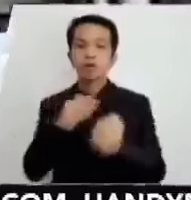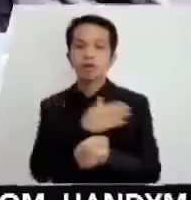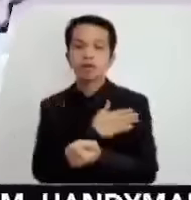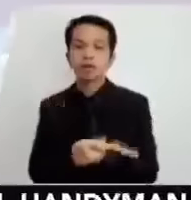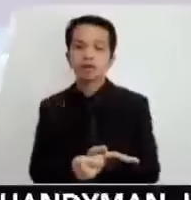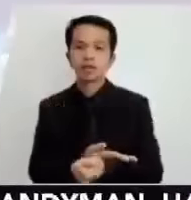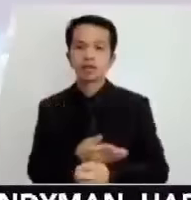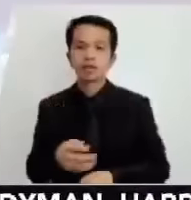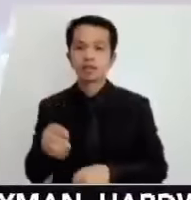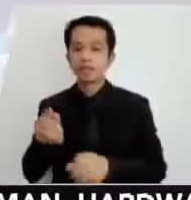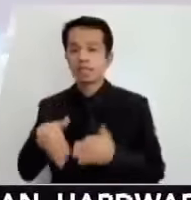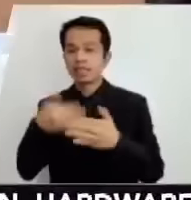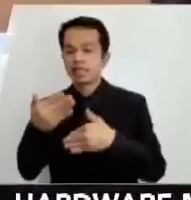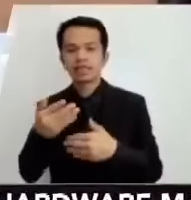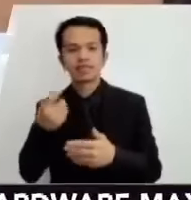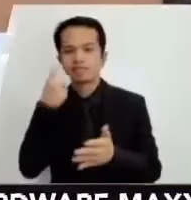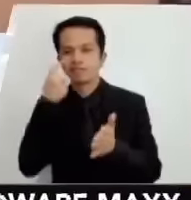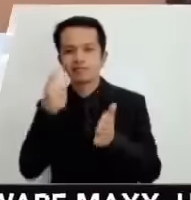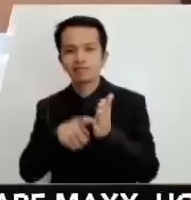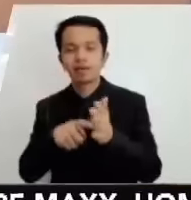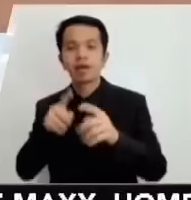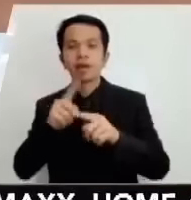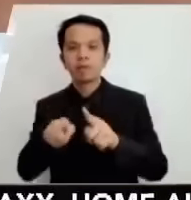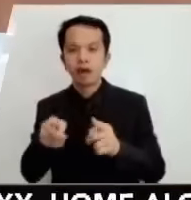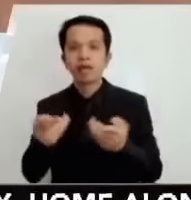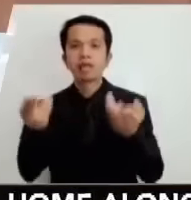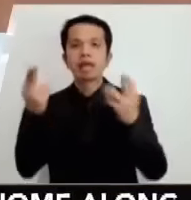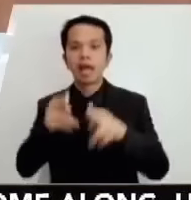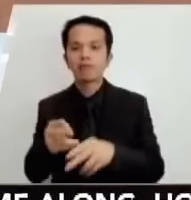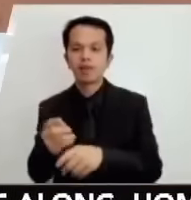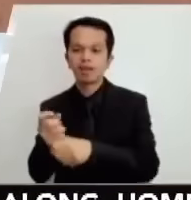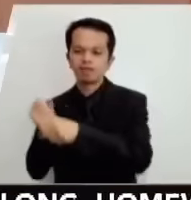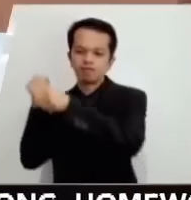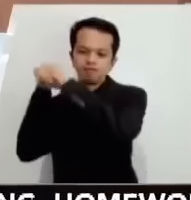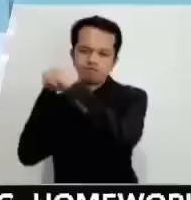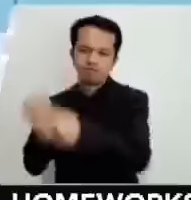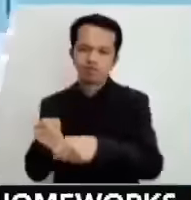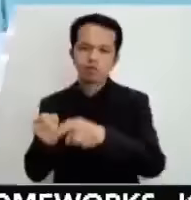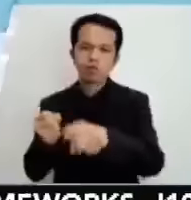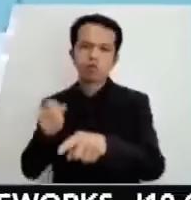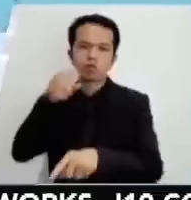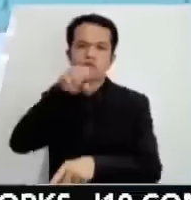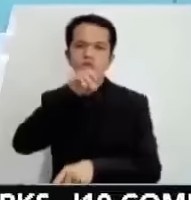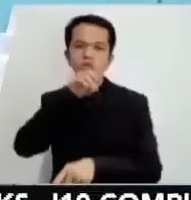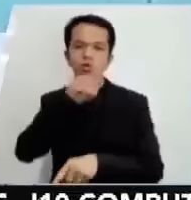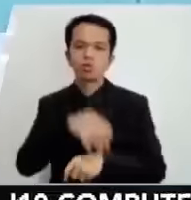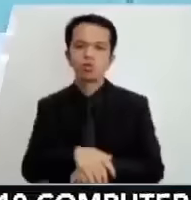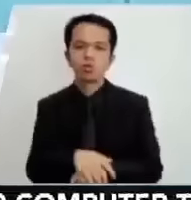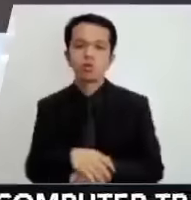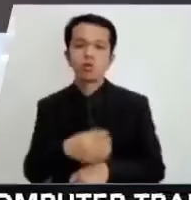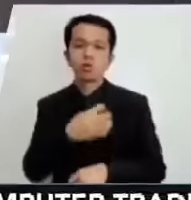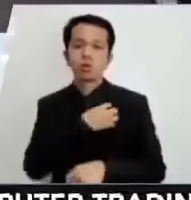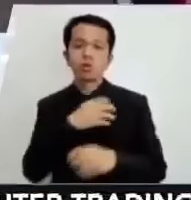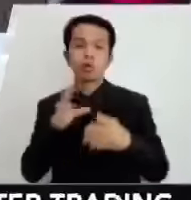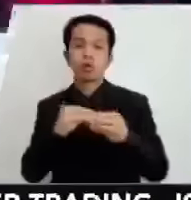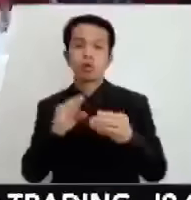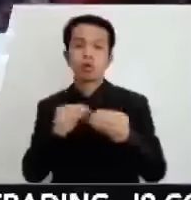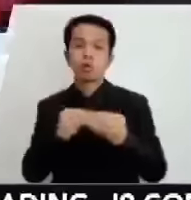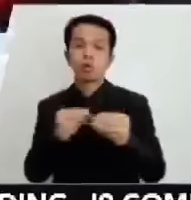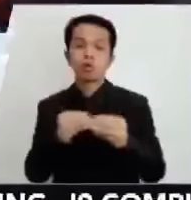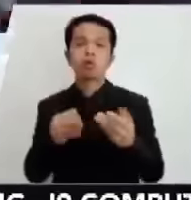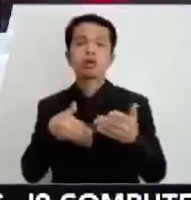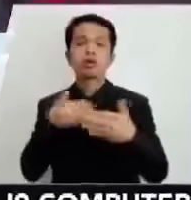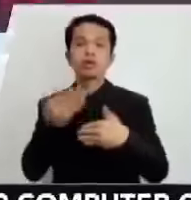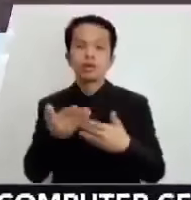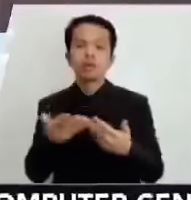pangyayari Pero dito na raw biglang pinalakol ng suspek ang lola ayon sa pulisya matapos ang insidente ay agad namang Nahuli ng mga